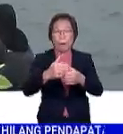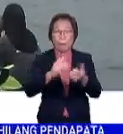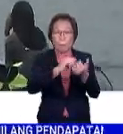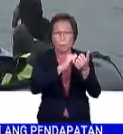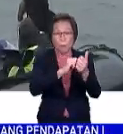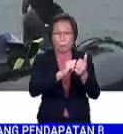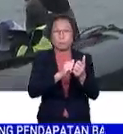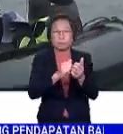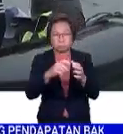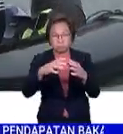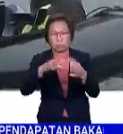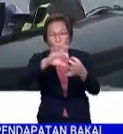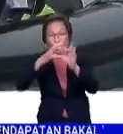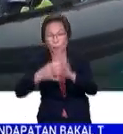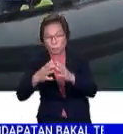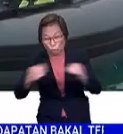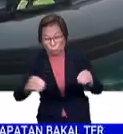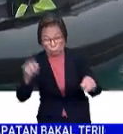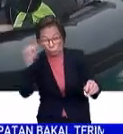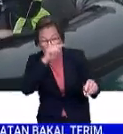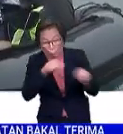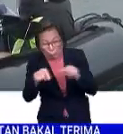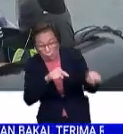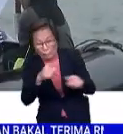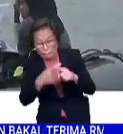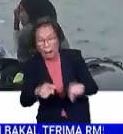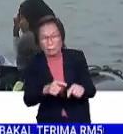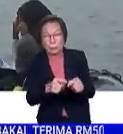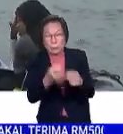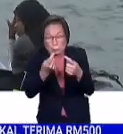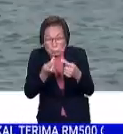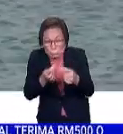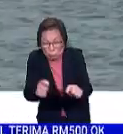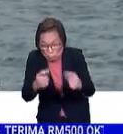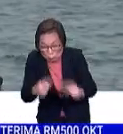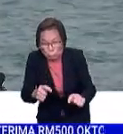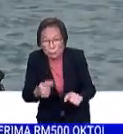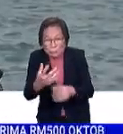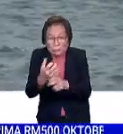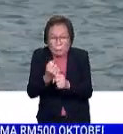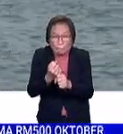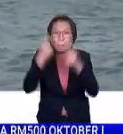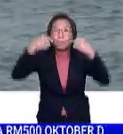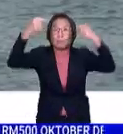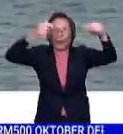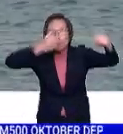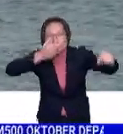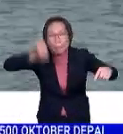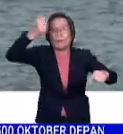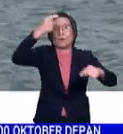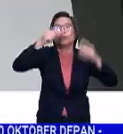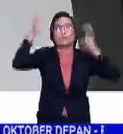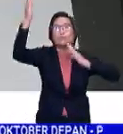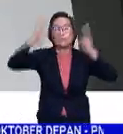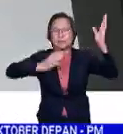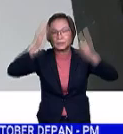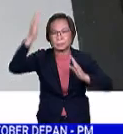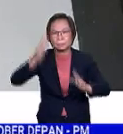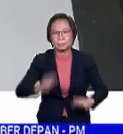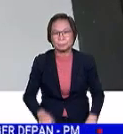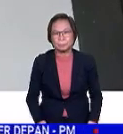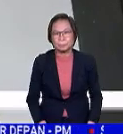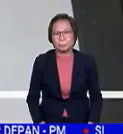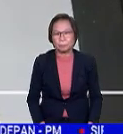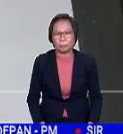berlangsung sengit, namun Nur Syazrin tetap akan berusaha mendapatkan keputusan yang cemerlang buat Malaysia. Buat